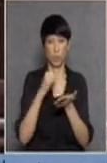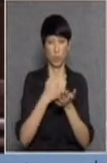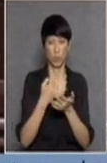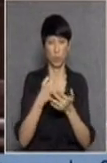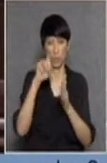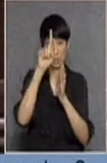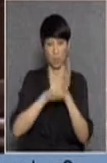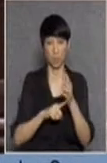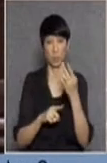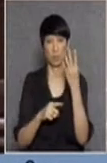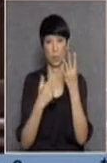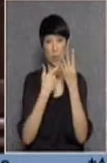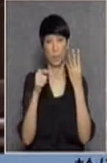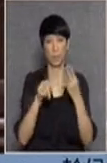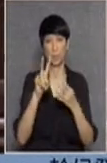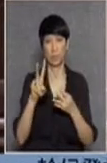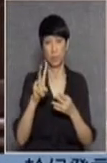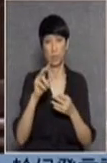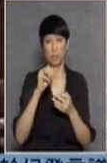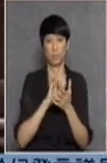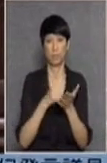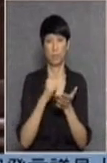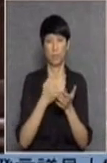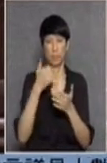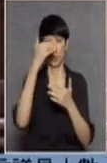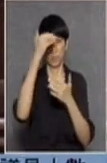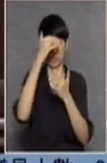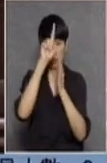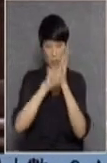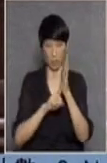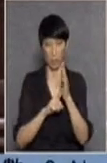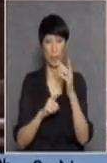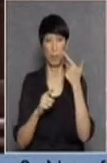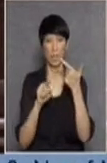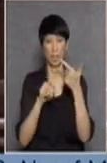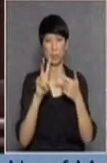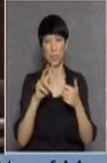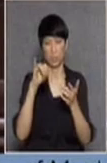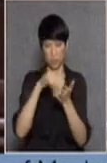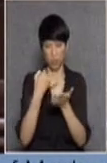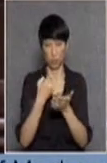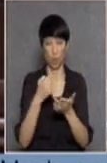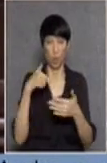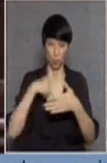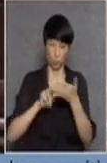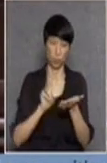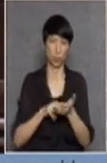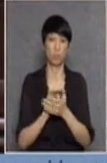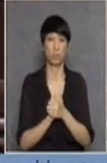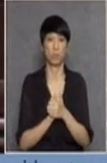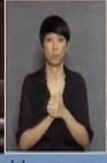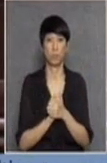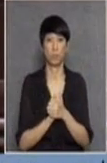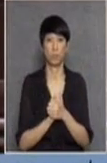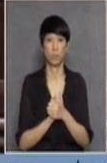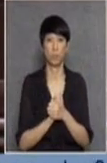48.2分，較即時調查呢低咗8.2分。代主席，我深信呢由